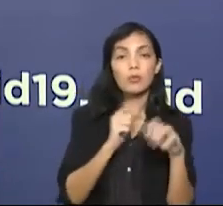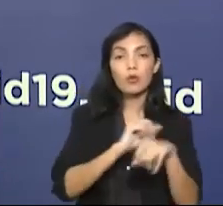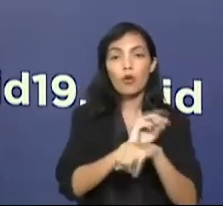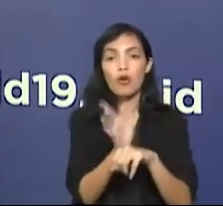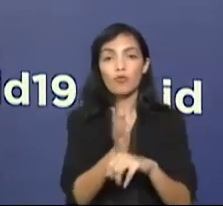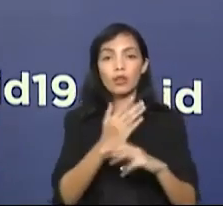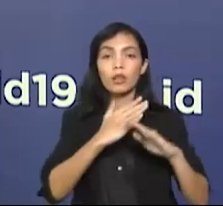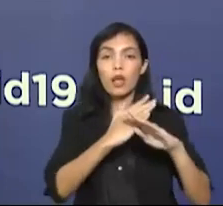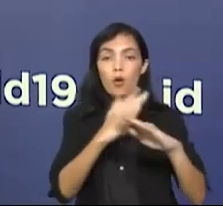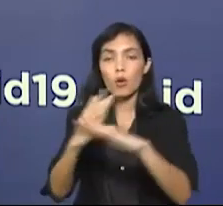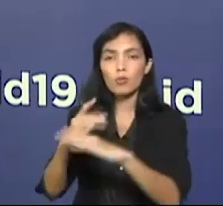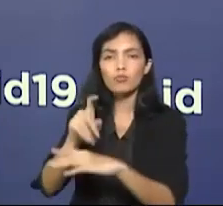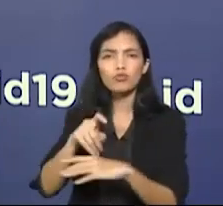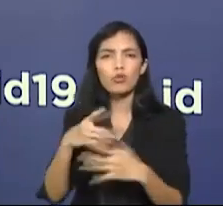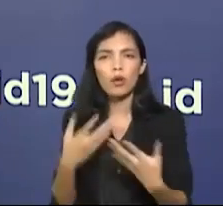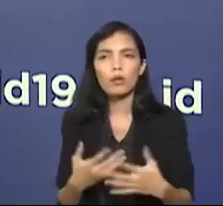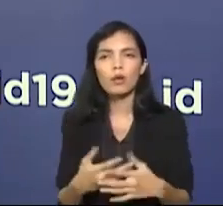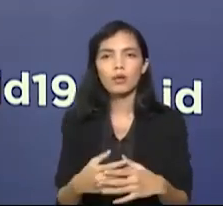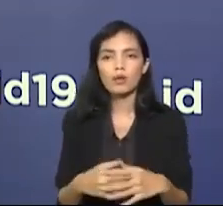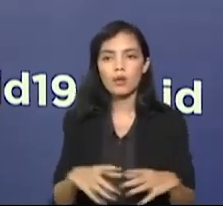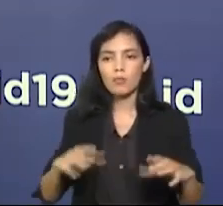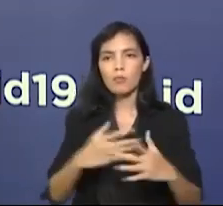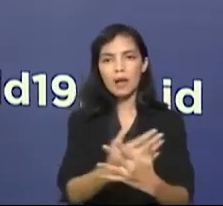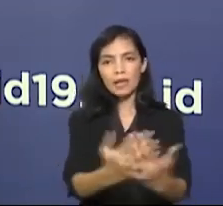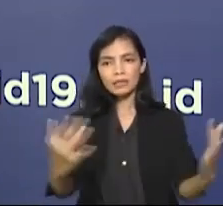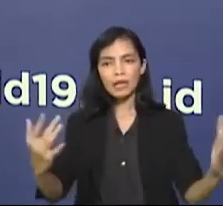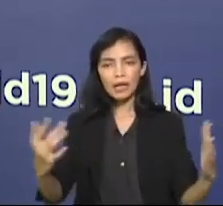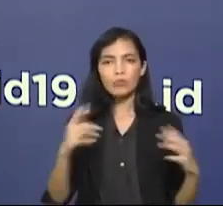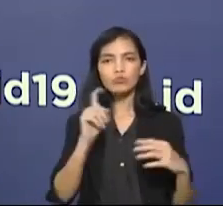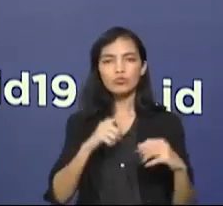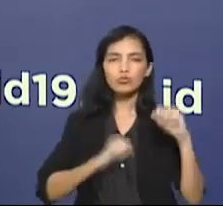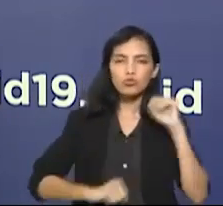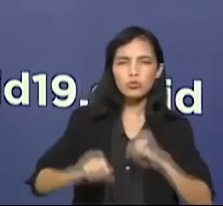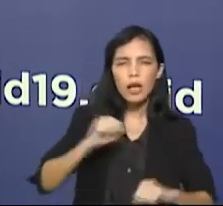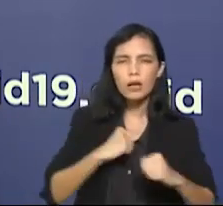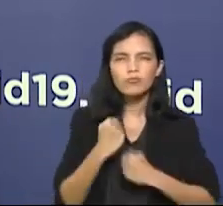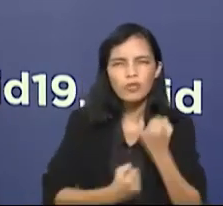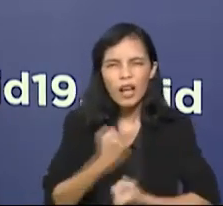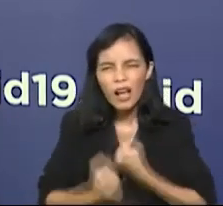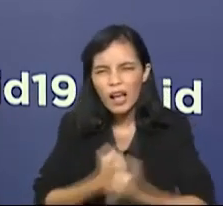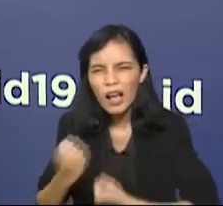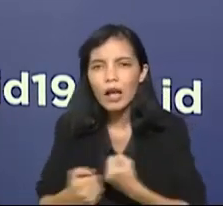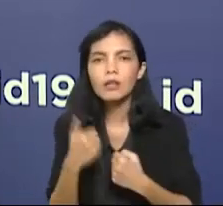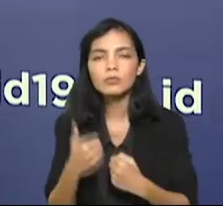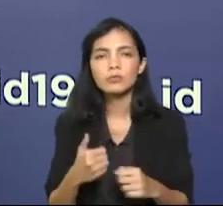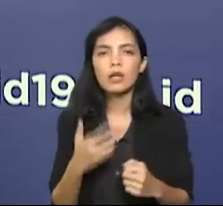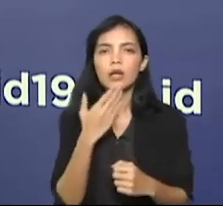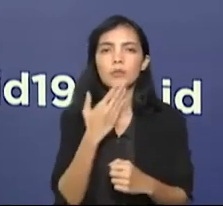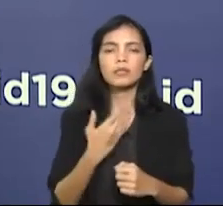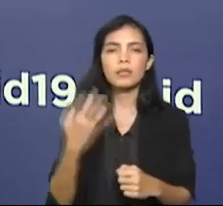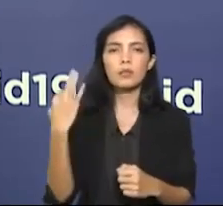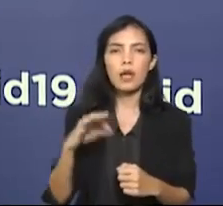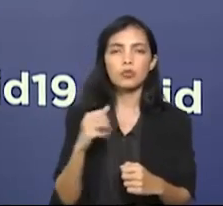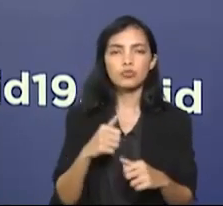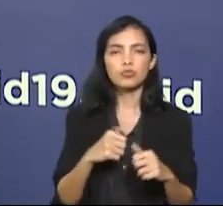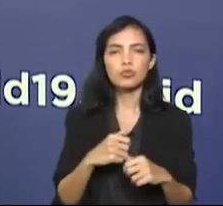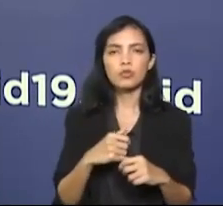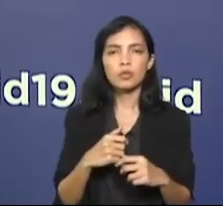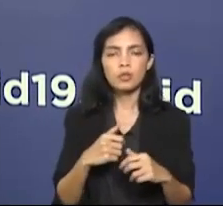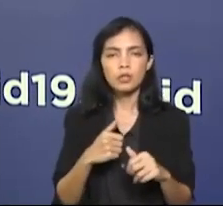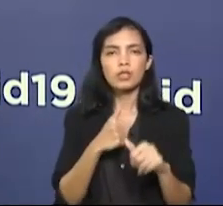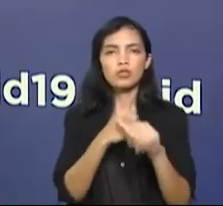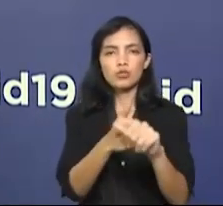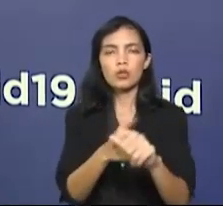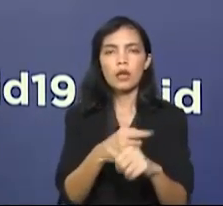covert 19 diperlukan upaya kolektif masyarakat bersama dalam menjalankan adaptasi Kebiasaan Baru untuk